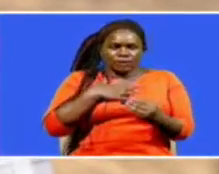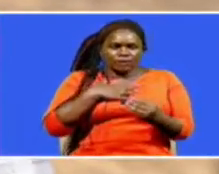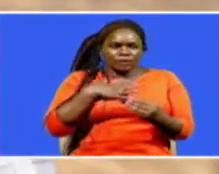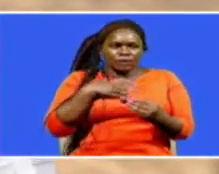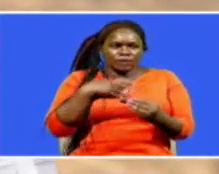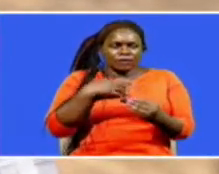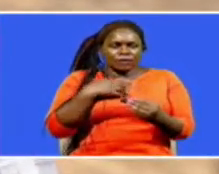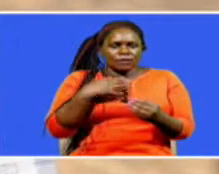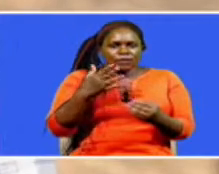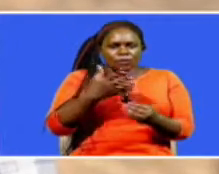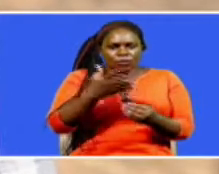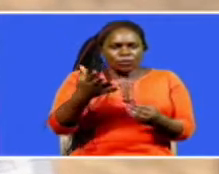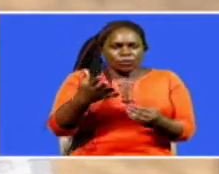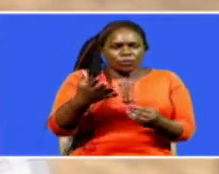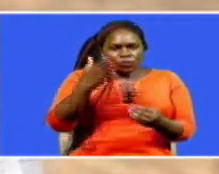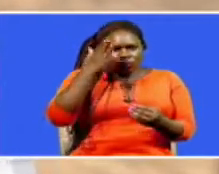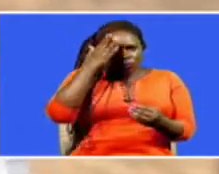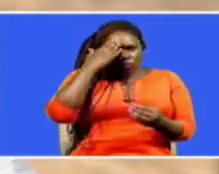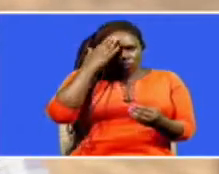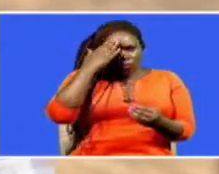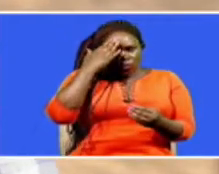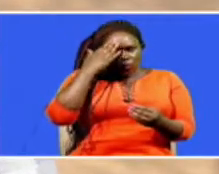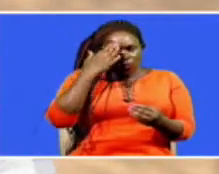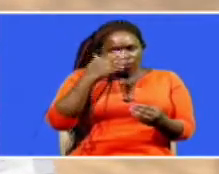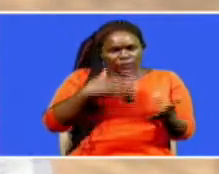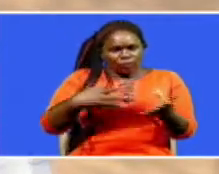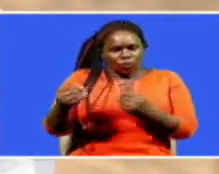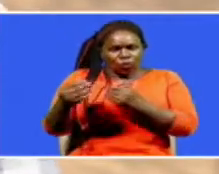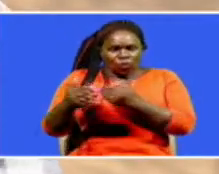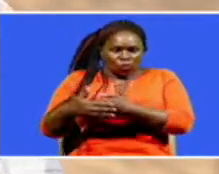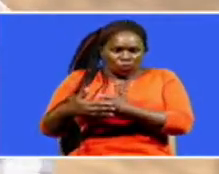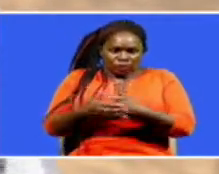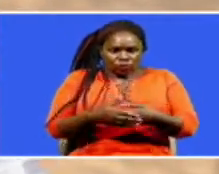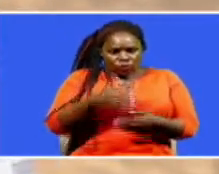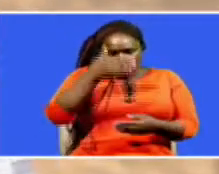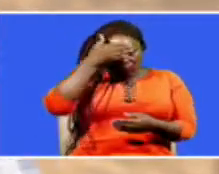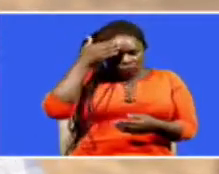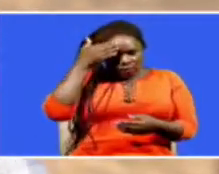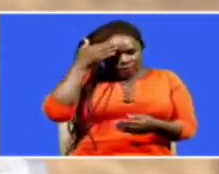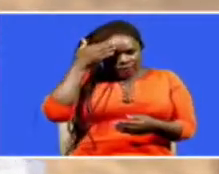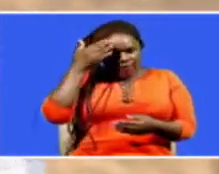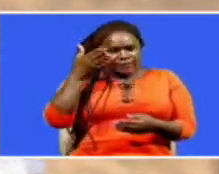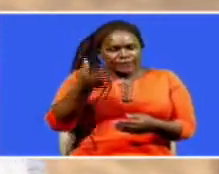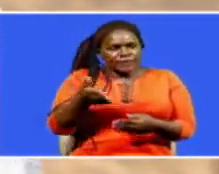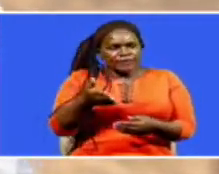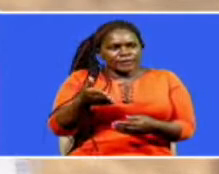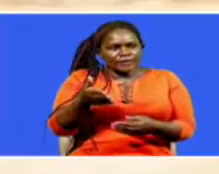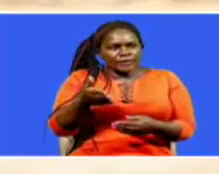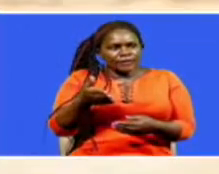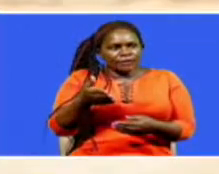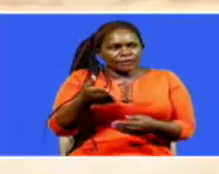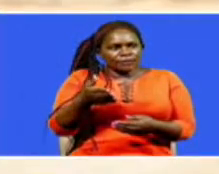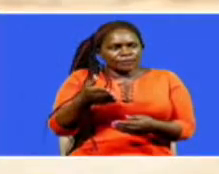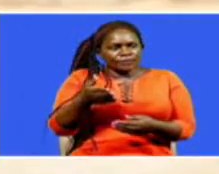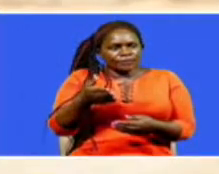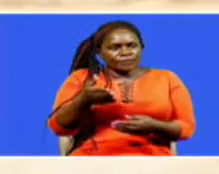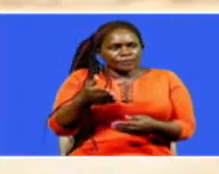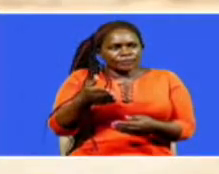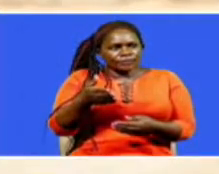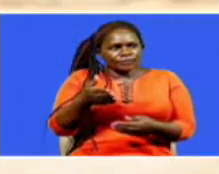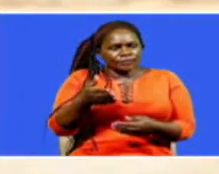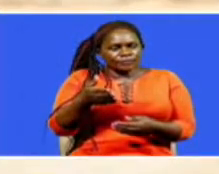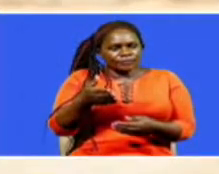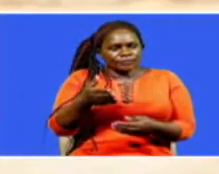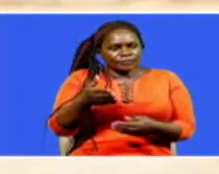Alikuwa tunajua baada ya kukeketa watoto. Sasa tumesahau hiyo kitu kama hiyo. Na alikuwa tunakeketa watoto wa